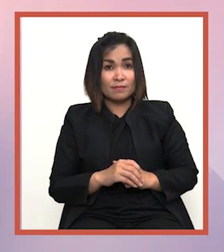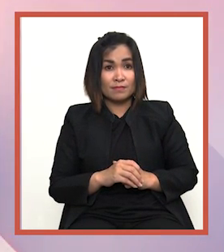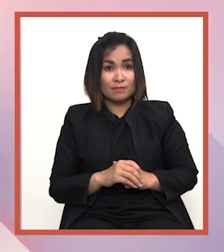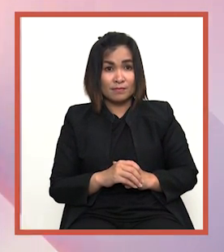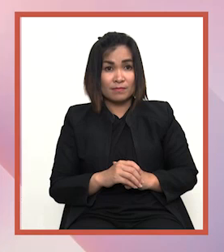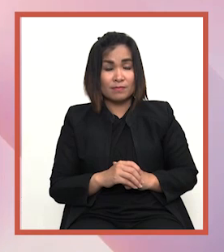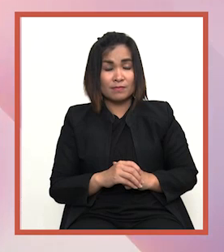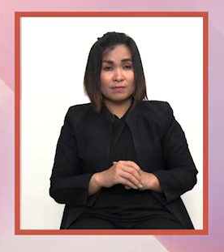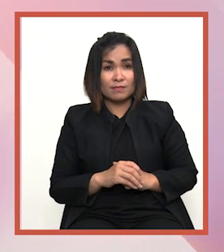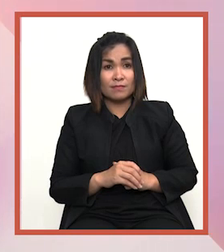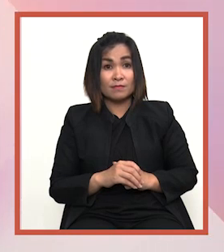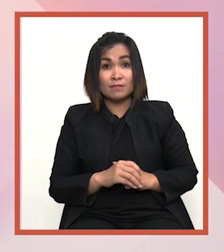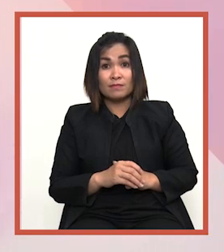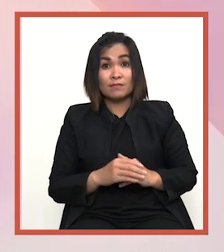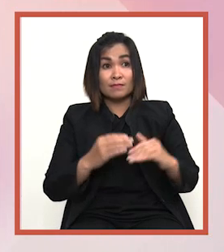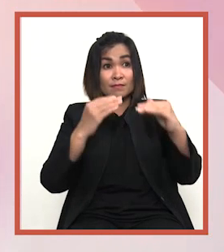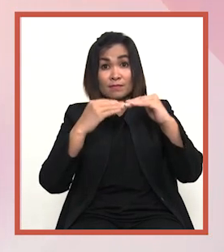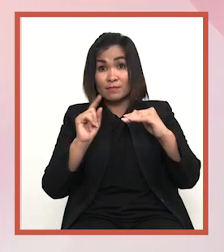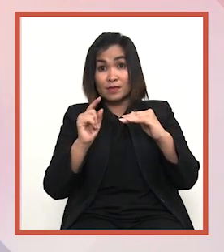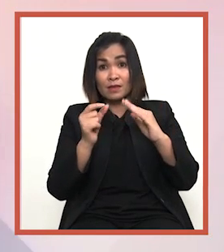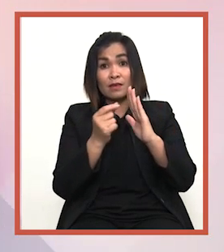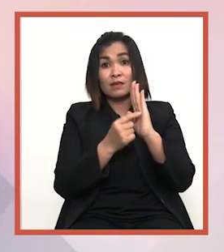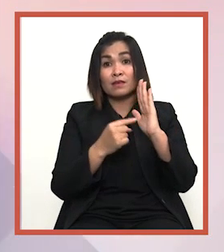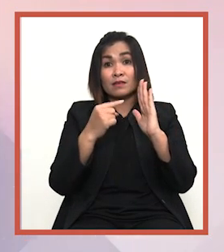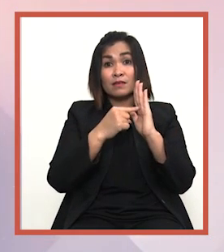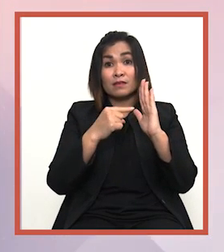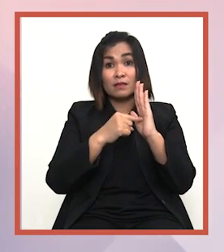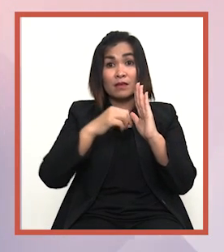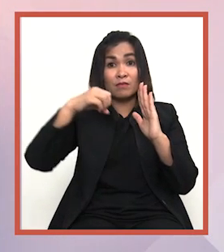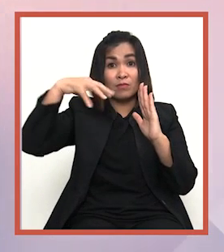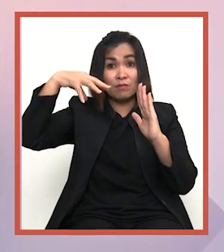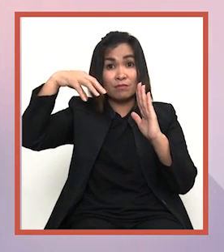2ทางนะครับนะส่วนต่อมาสวิตช์3ทาง